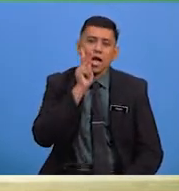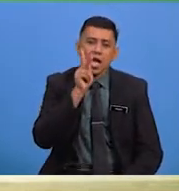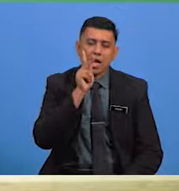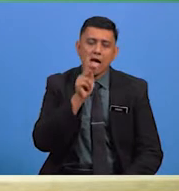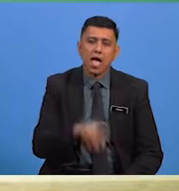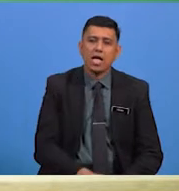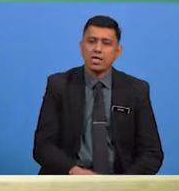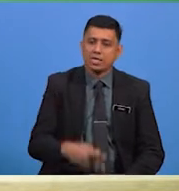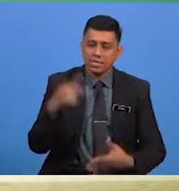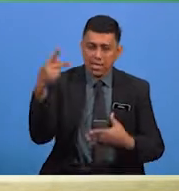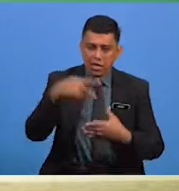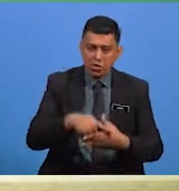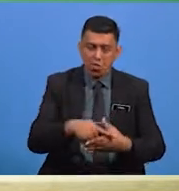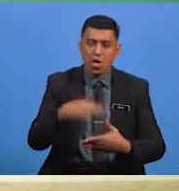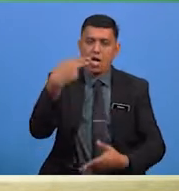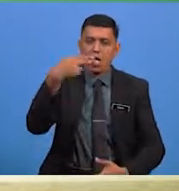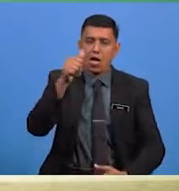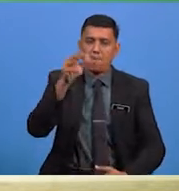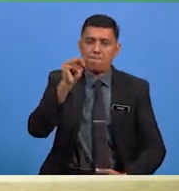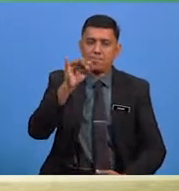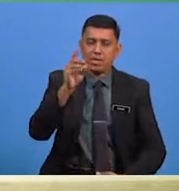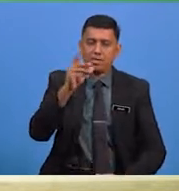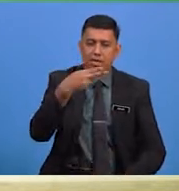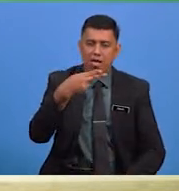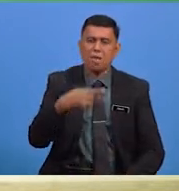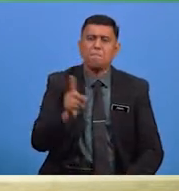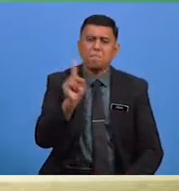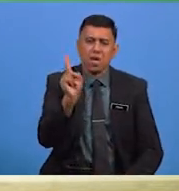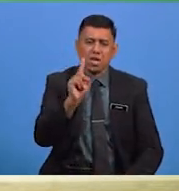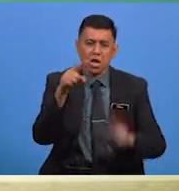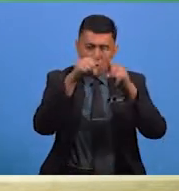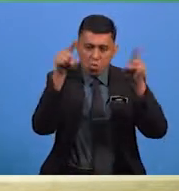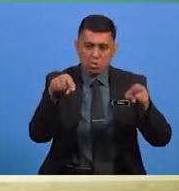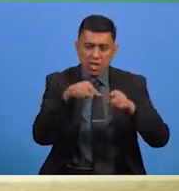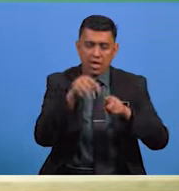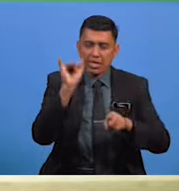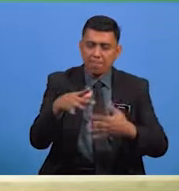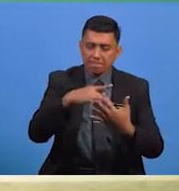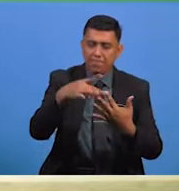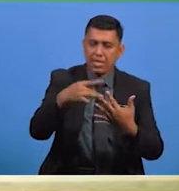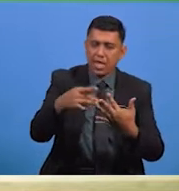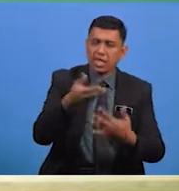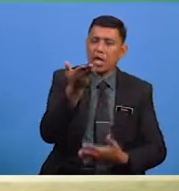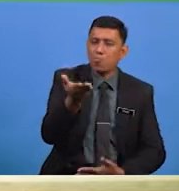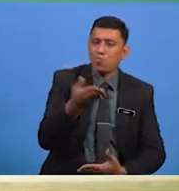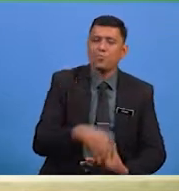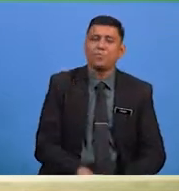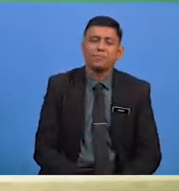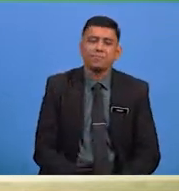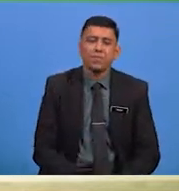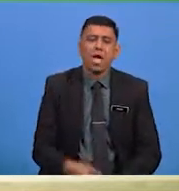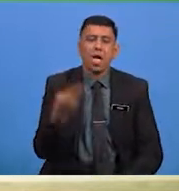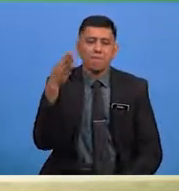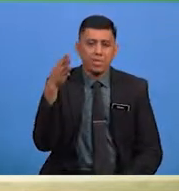kandung Hamidah. Kotak mana satu yang menjadi pilihan kamu?